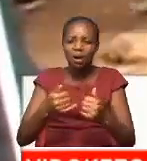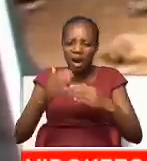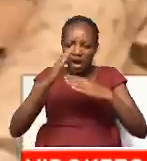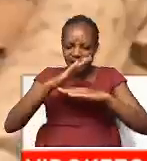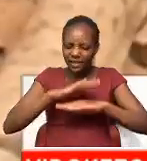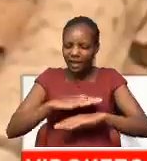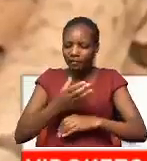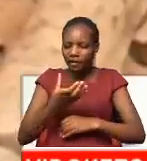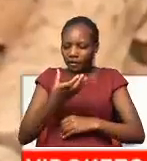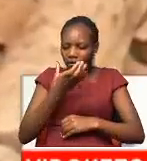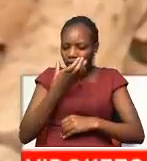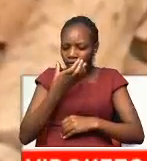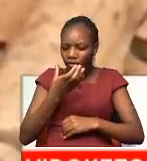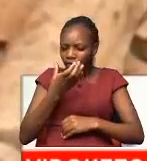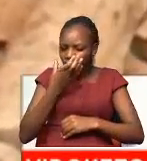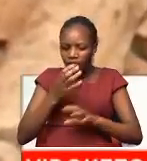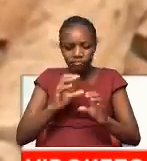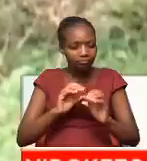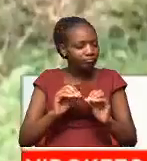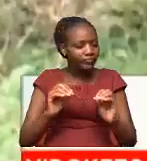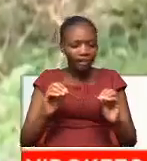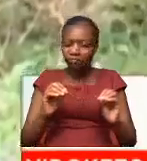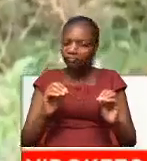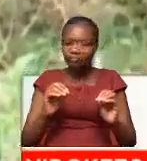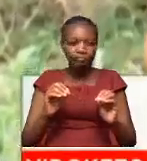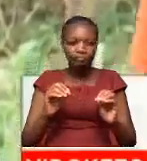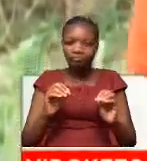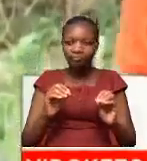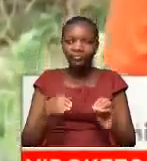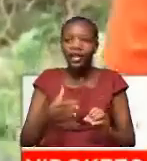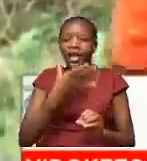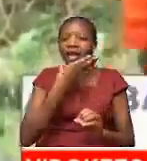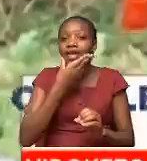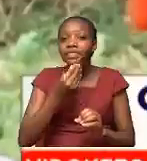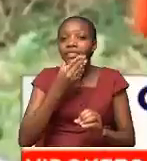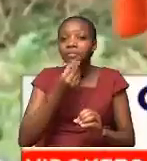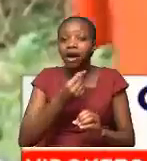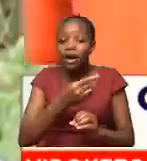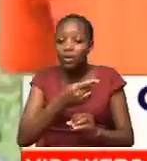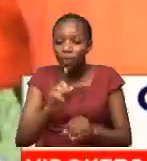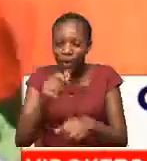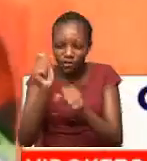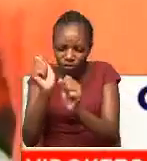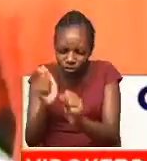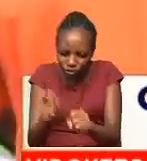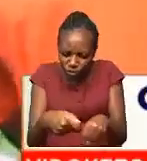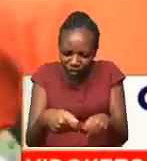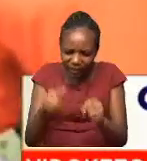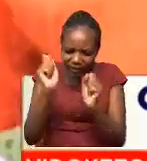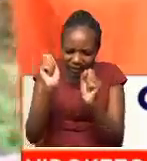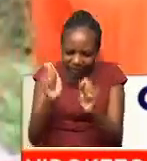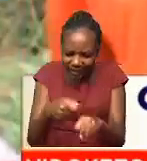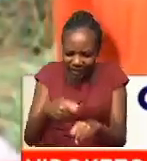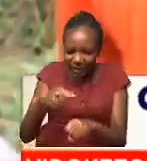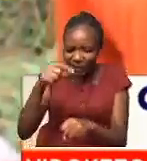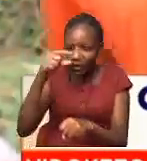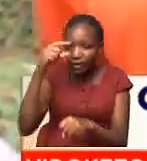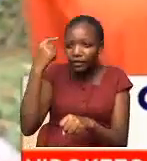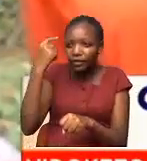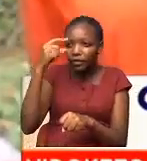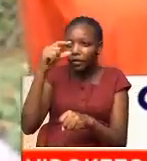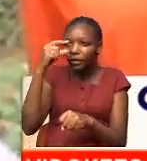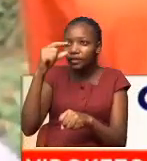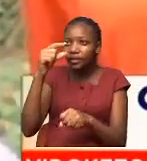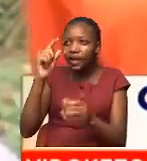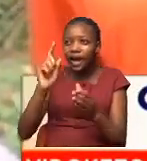ya kutosha kumpa fursa ya kuishi tena. Alikuwa ameenda kuchimba nini ya fedha na kifunia mwenyewe. Achali mempata huko,